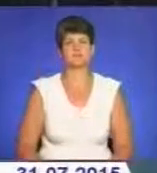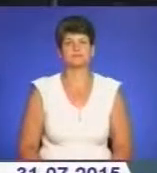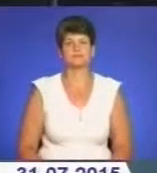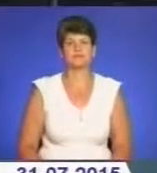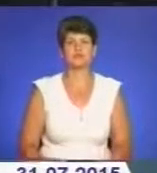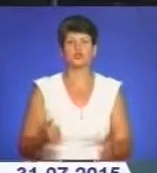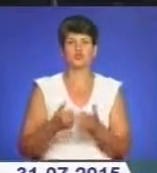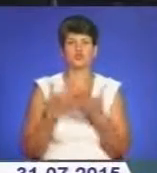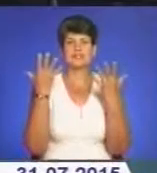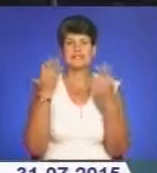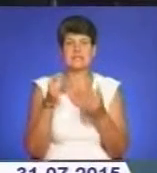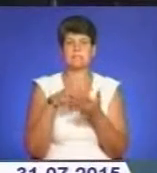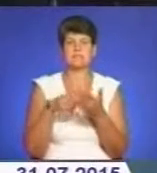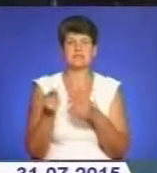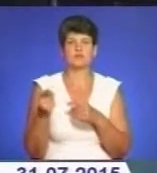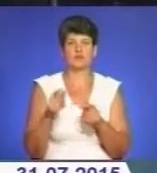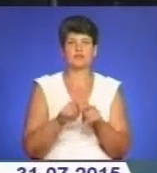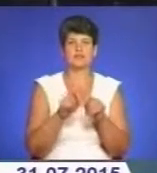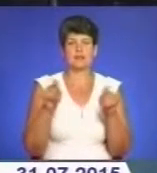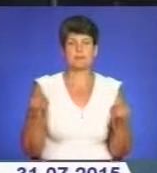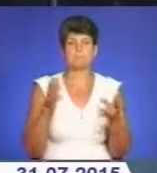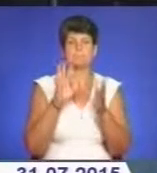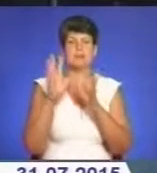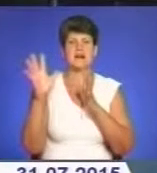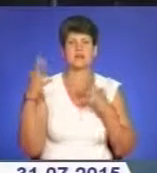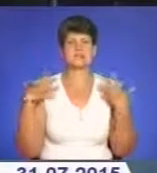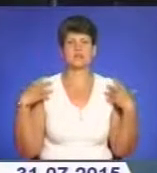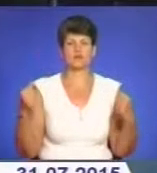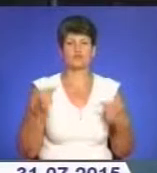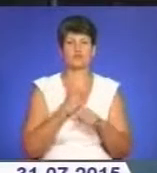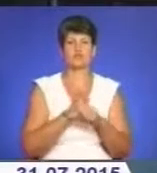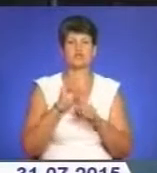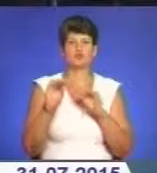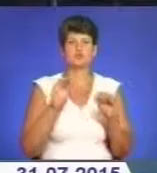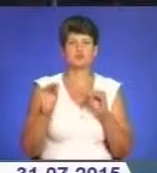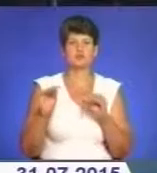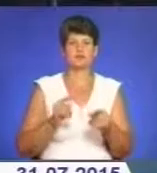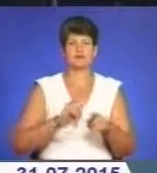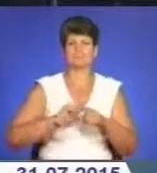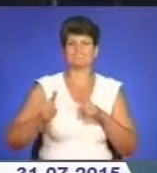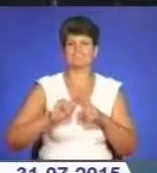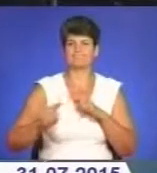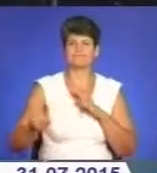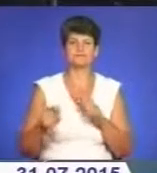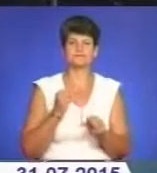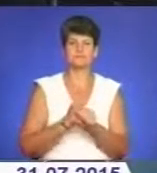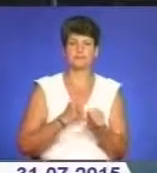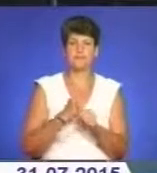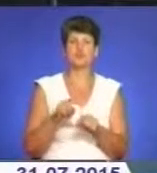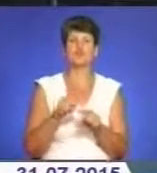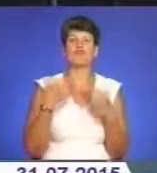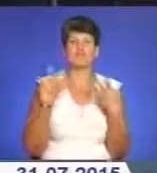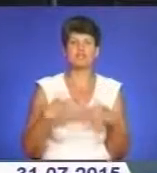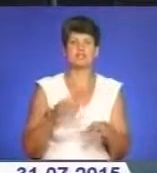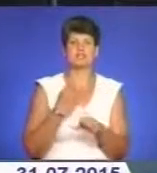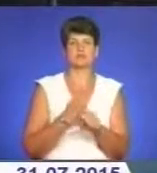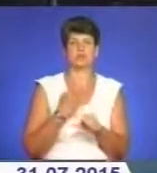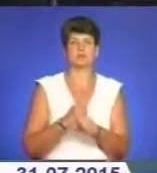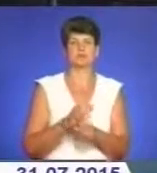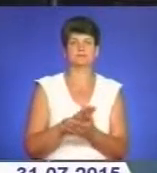До Дня міста у Тернополі відкриють парк здоров'я. Роботи з облаштування тривають у пришвидшеному темпі. Що вже зроблено, дізнавалася